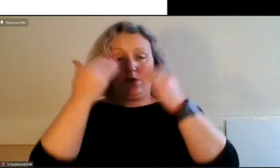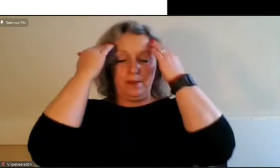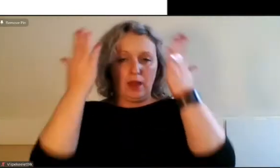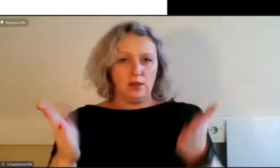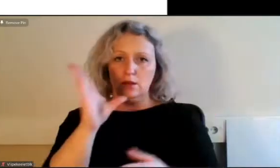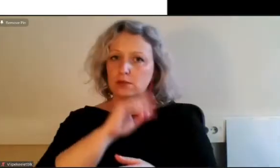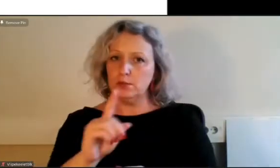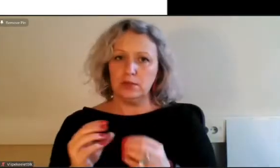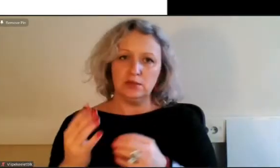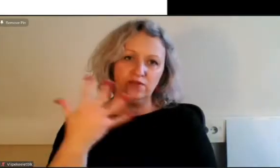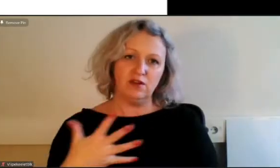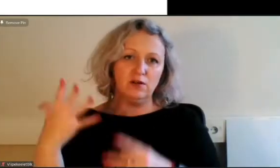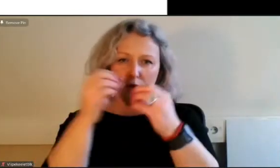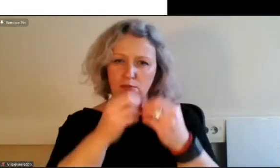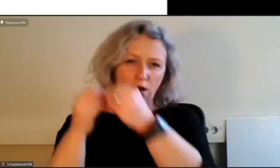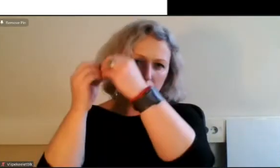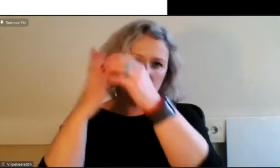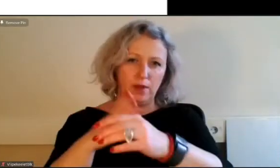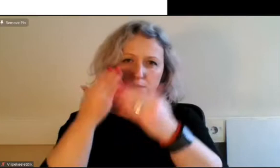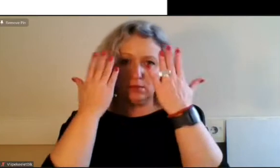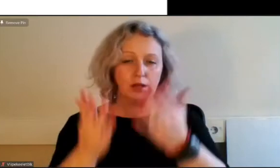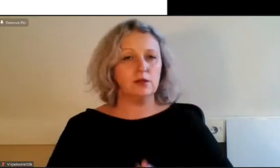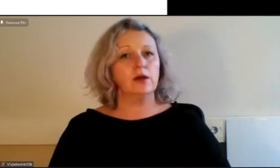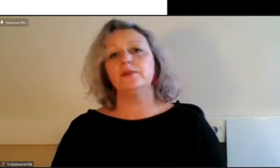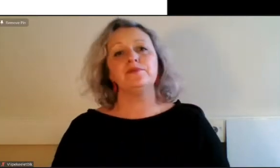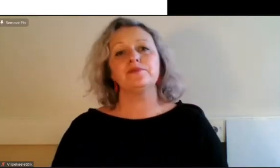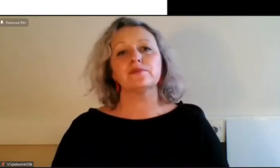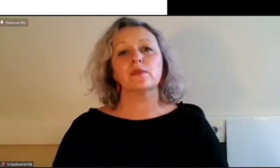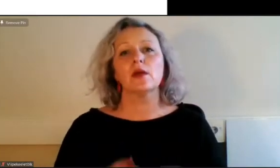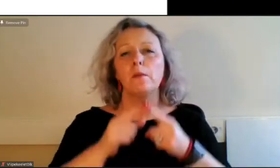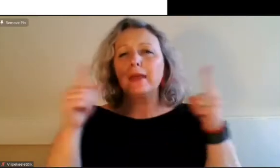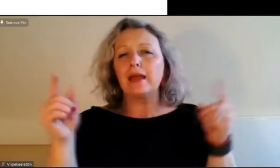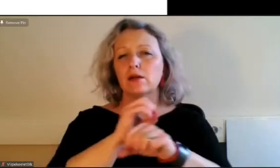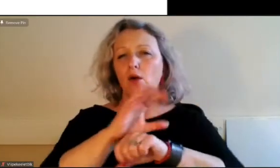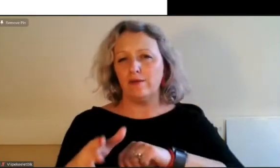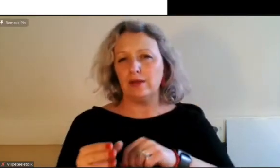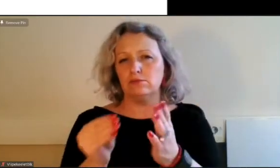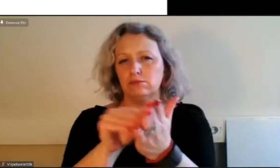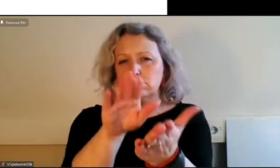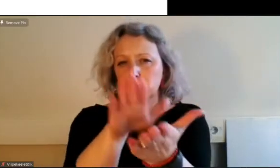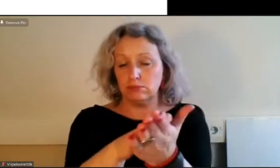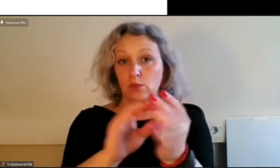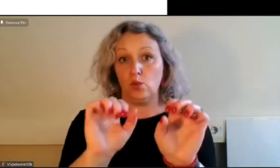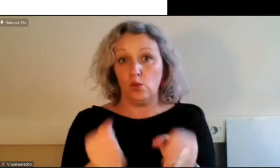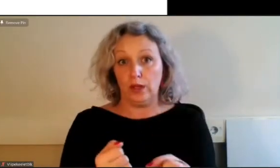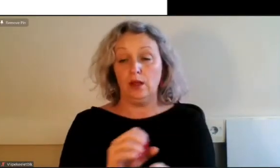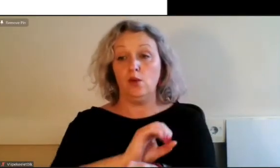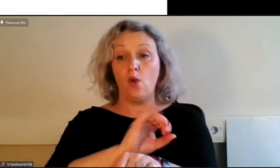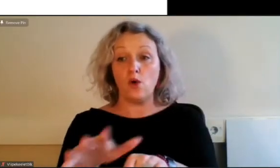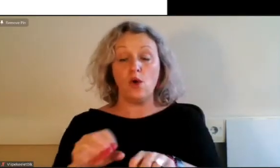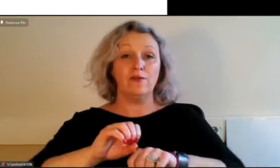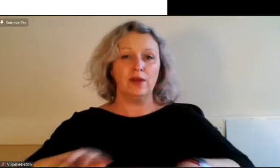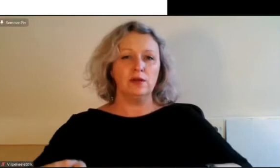endist elu, ei ole saanud oma endisele tööle minna, ei talu füüsilist pingutust nii hästi, kui nende vaimuses oleks